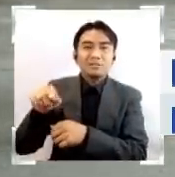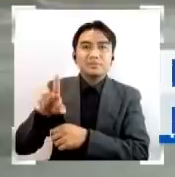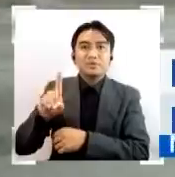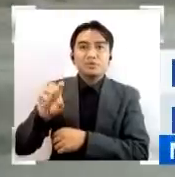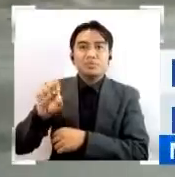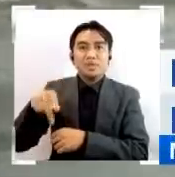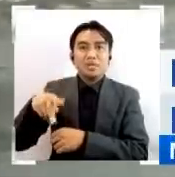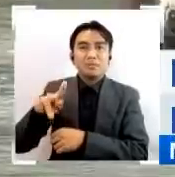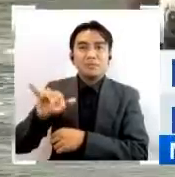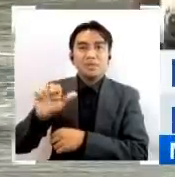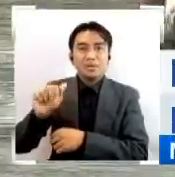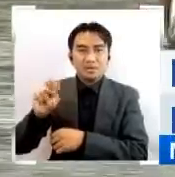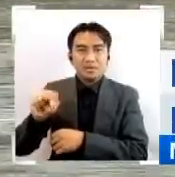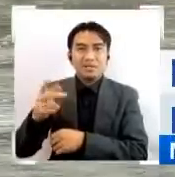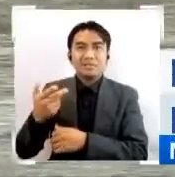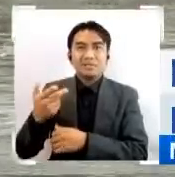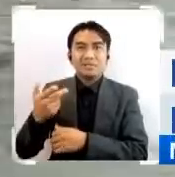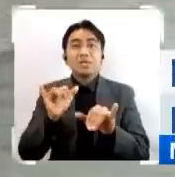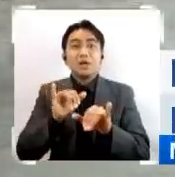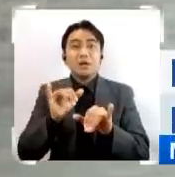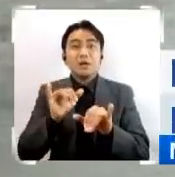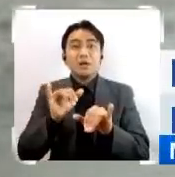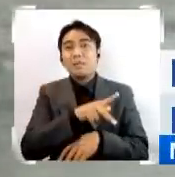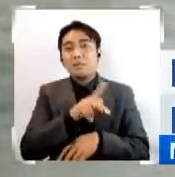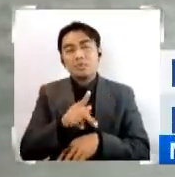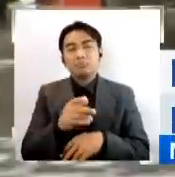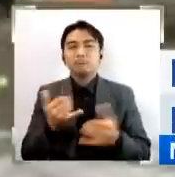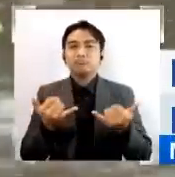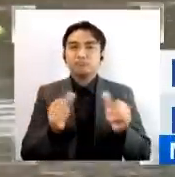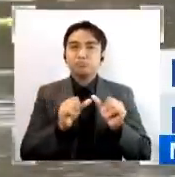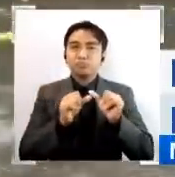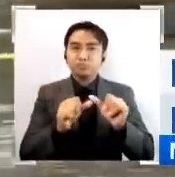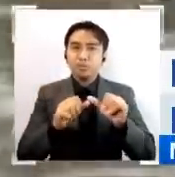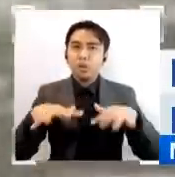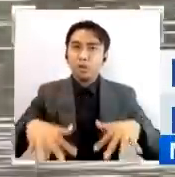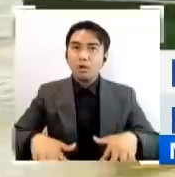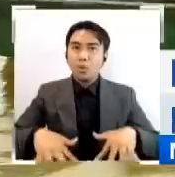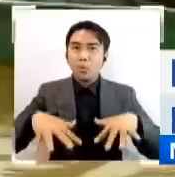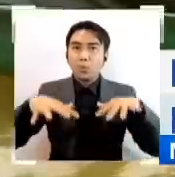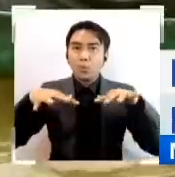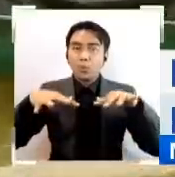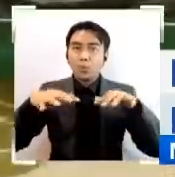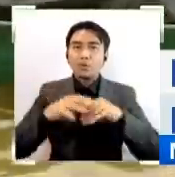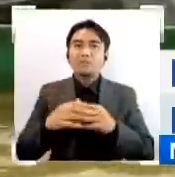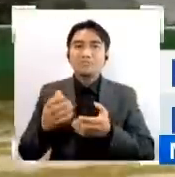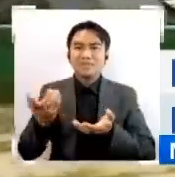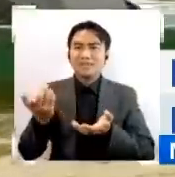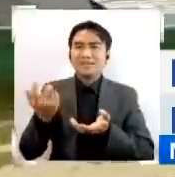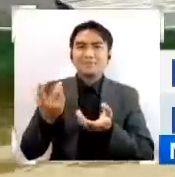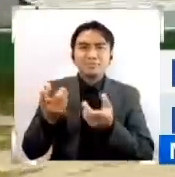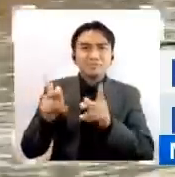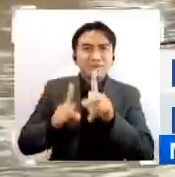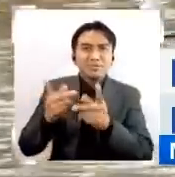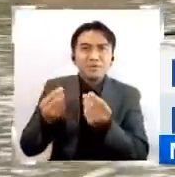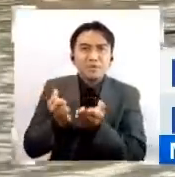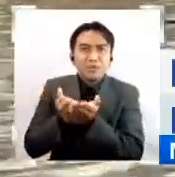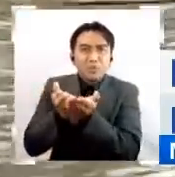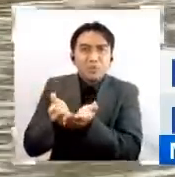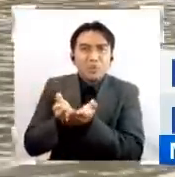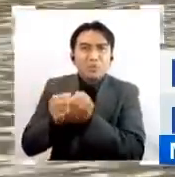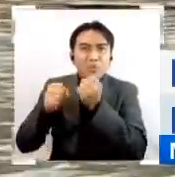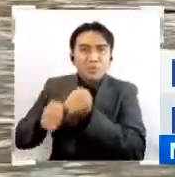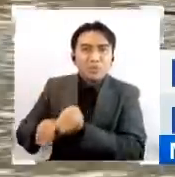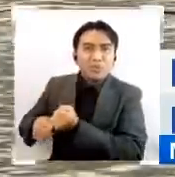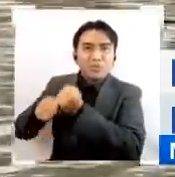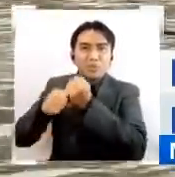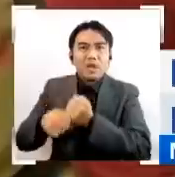ang Makabebe, Pampanga na ilang araw na ring lubog sa baha. Nagbabangka na nga ang mga residente dahil hindi na makabiyahe ang